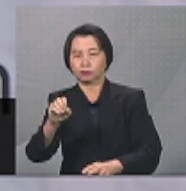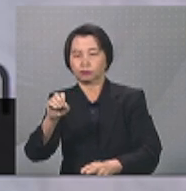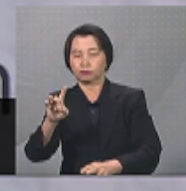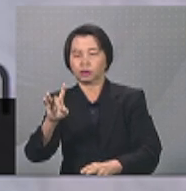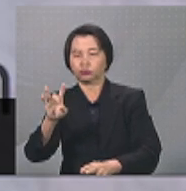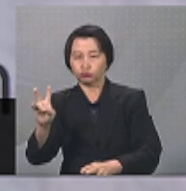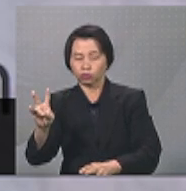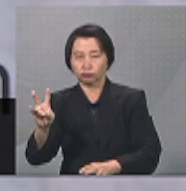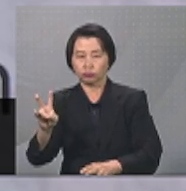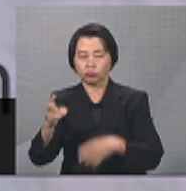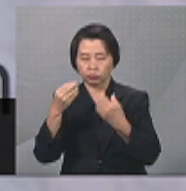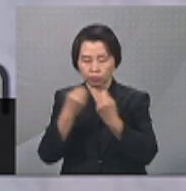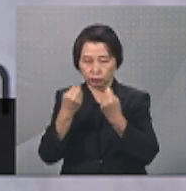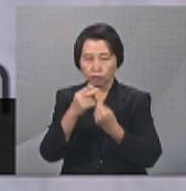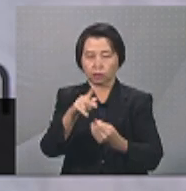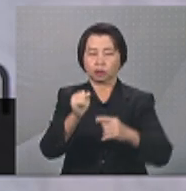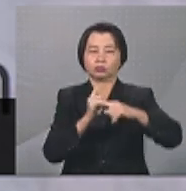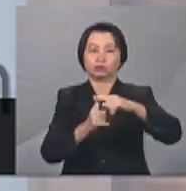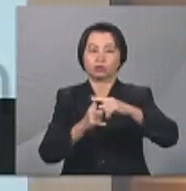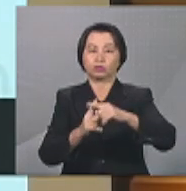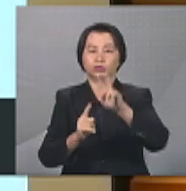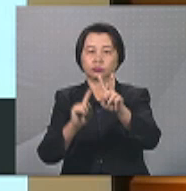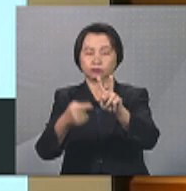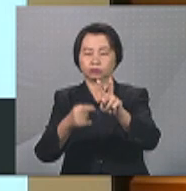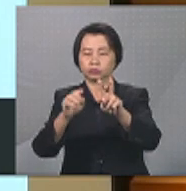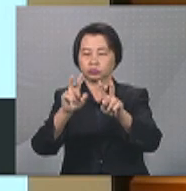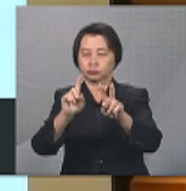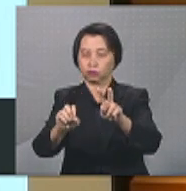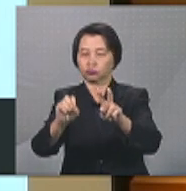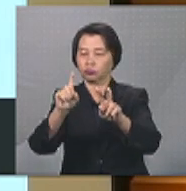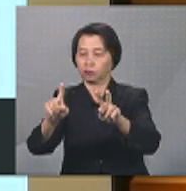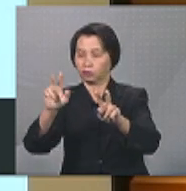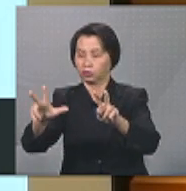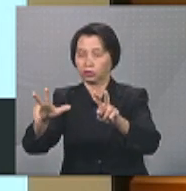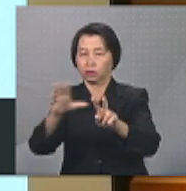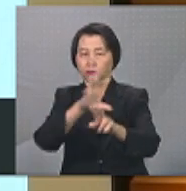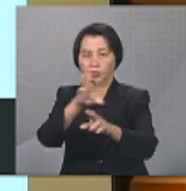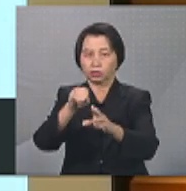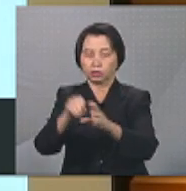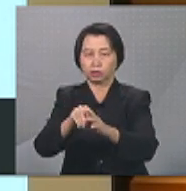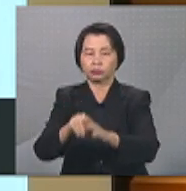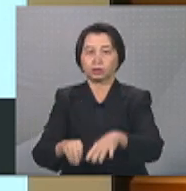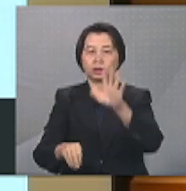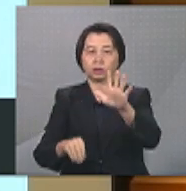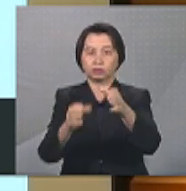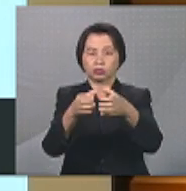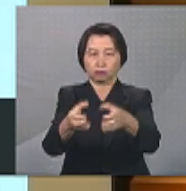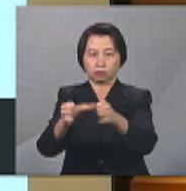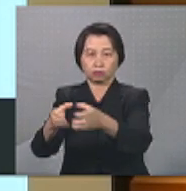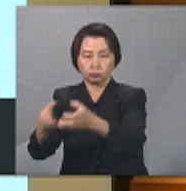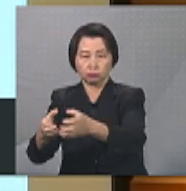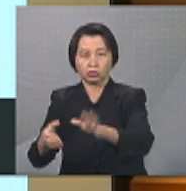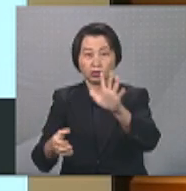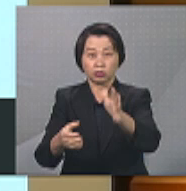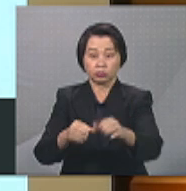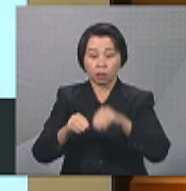28,587. Bilangan kes positif ialah 2,013 dan melibatkan 5 kluster, iaitu 5